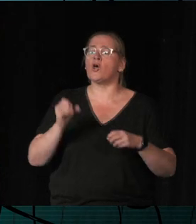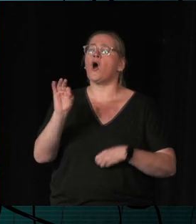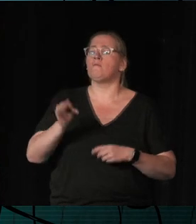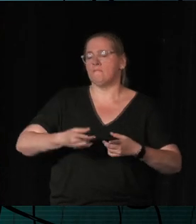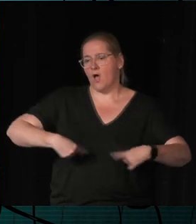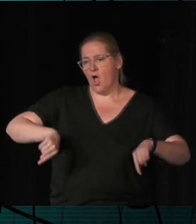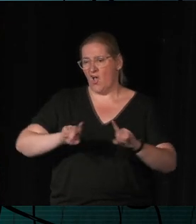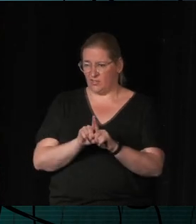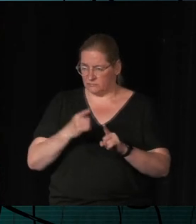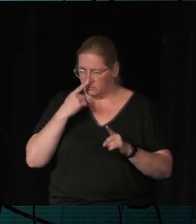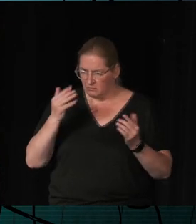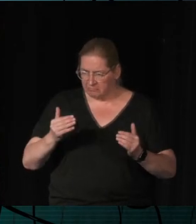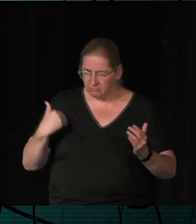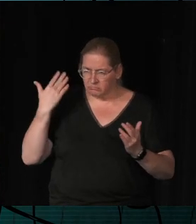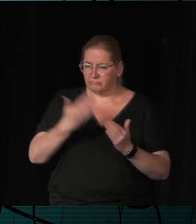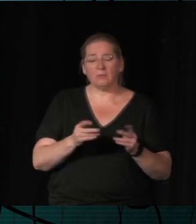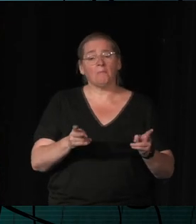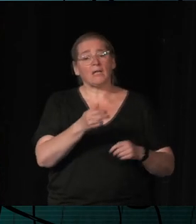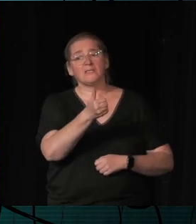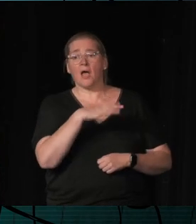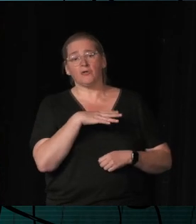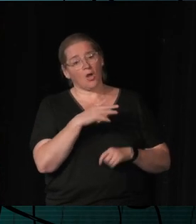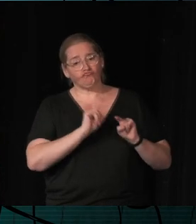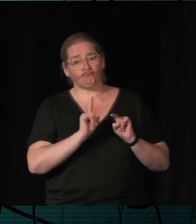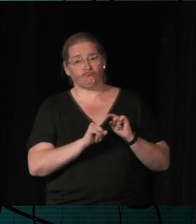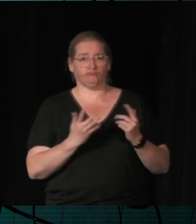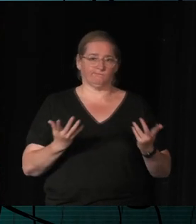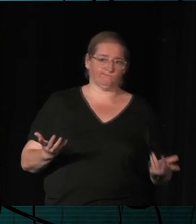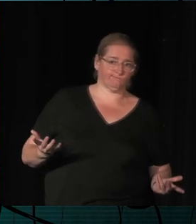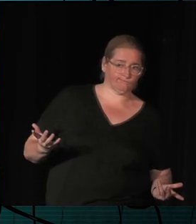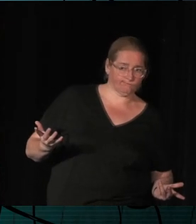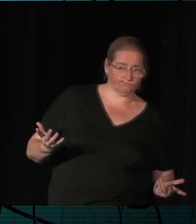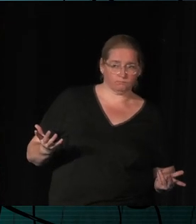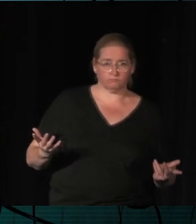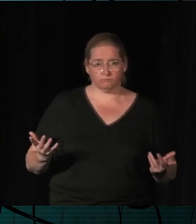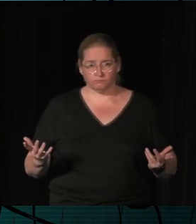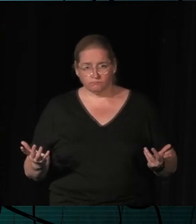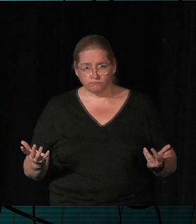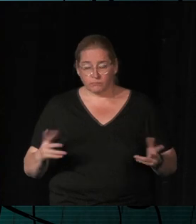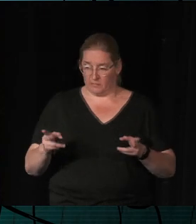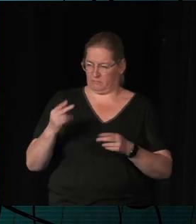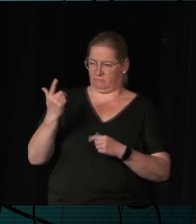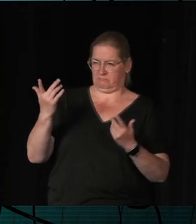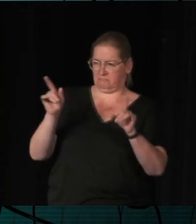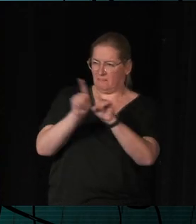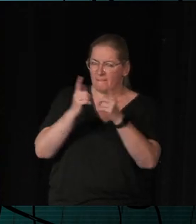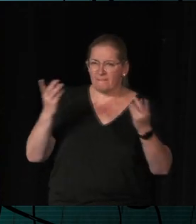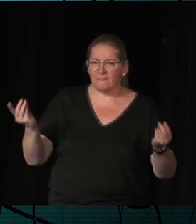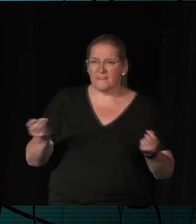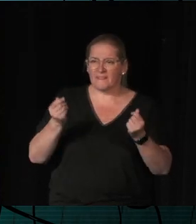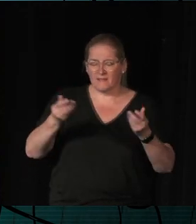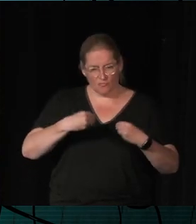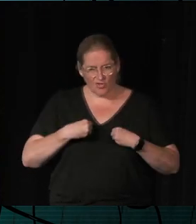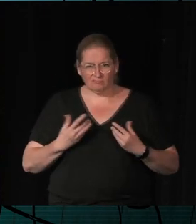Il y a des choix effectués par le personnage qui peuvent paraître complètement discutables à de bien nombreuses reprises et qui finalement nous